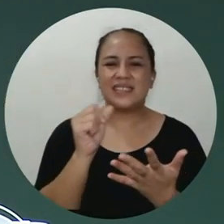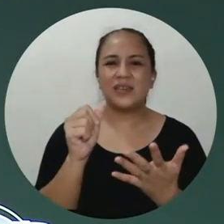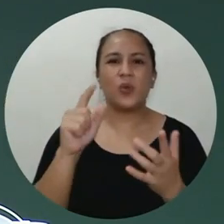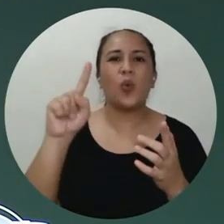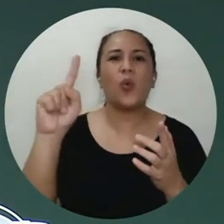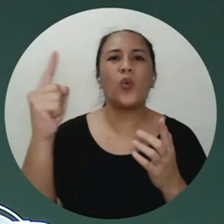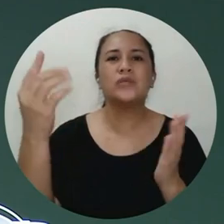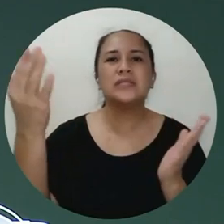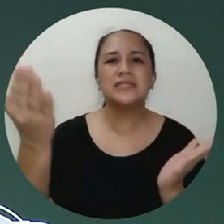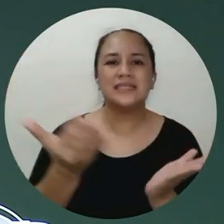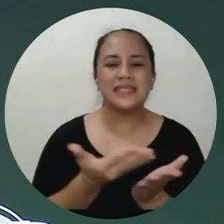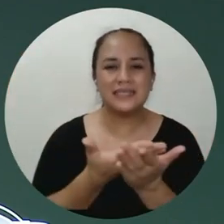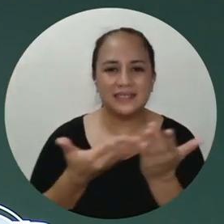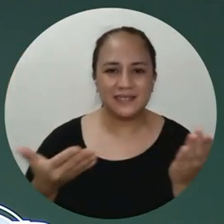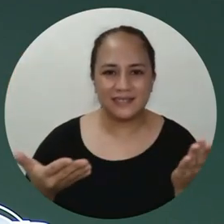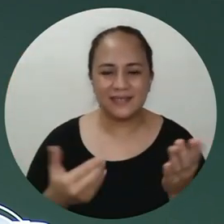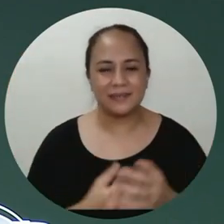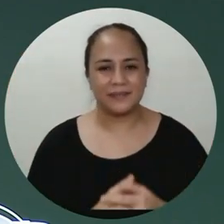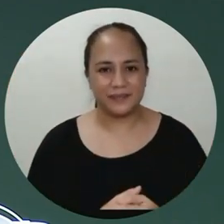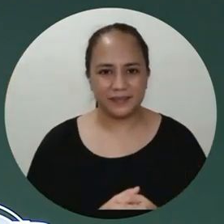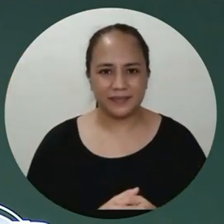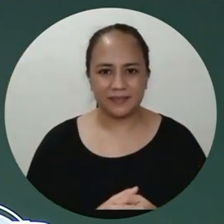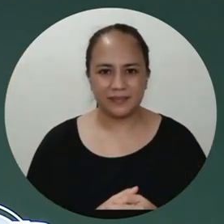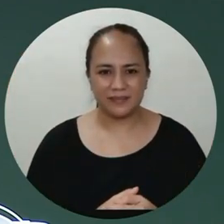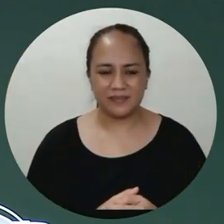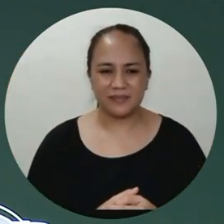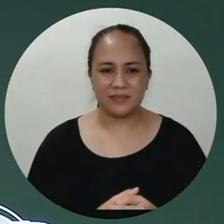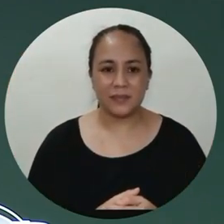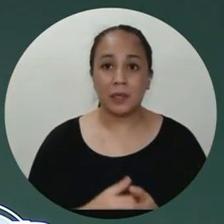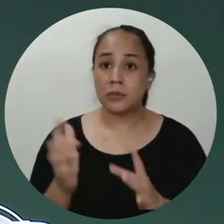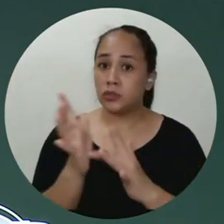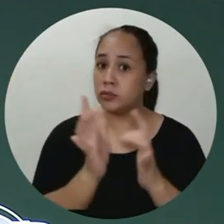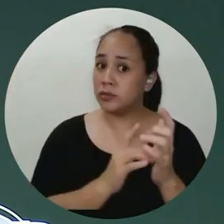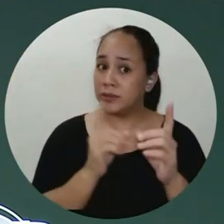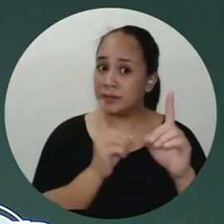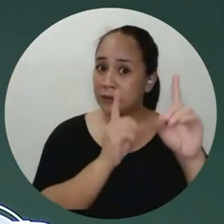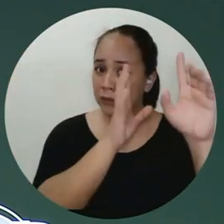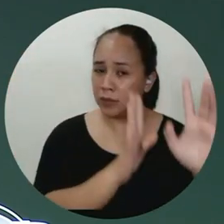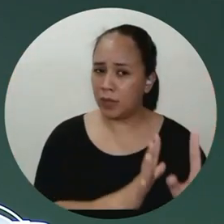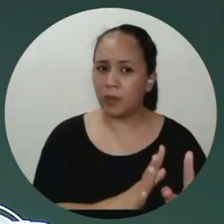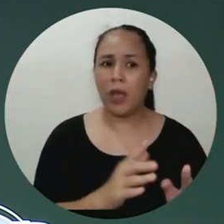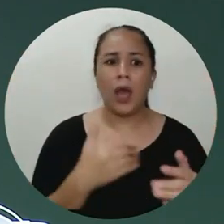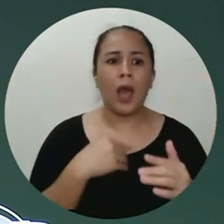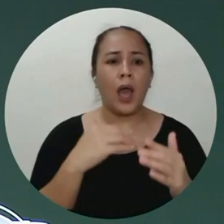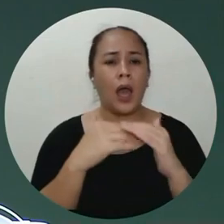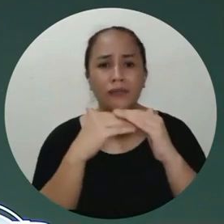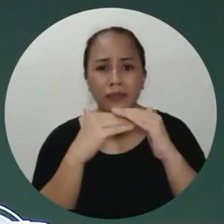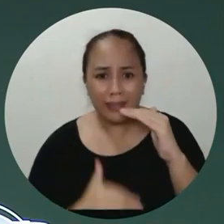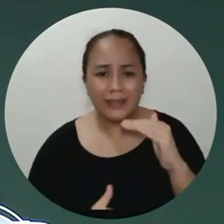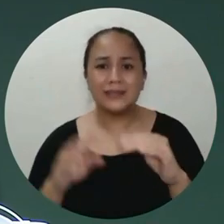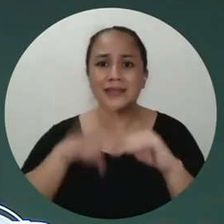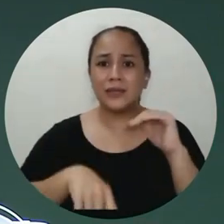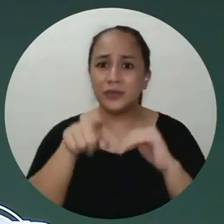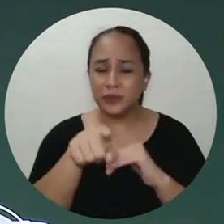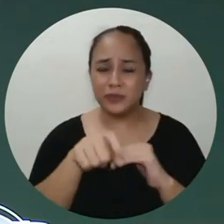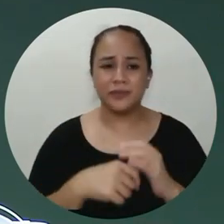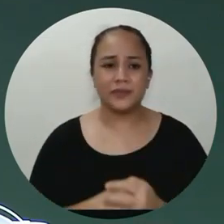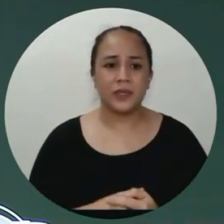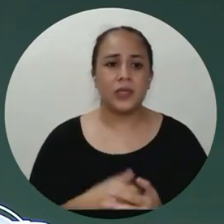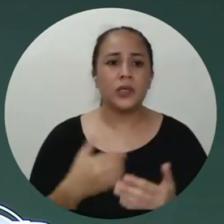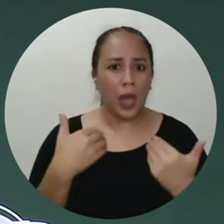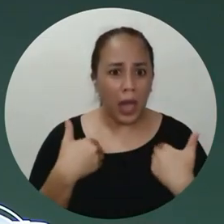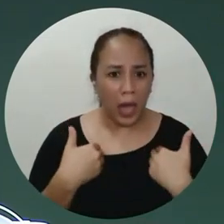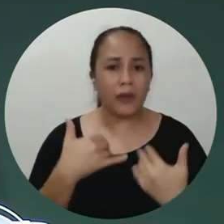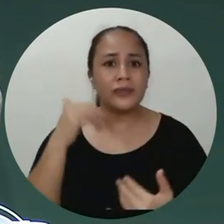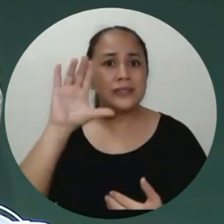예수님 제자들은 여러분보다 더 형편없었어요. Jesus's disciples had even less than you. 여러분 핸드폰 있잖아요. You have cell phones.